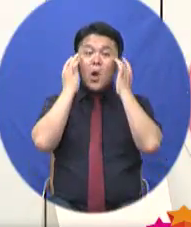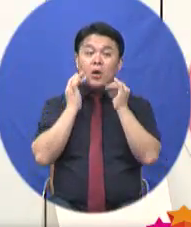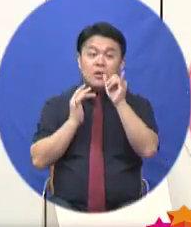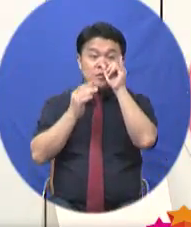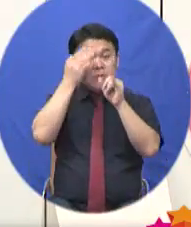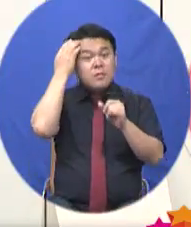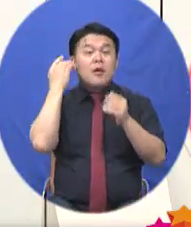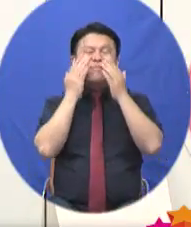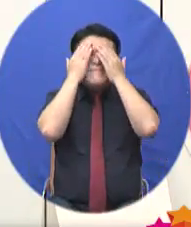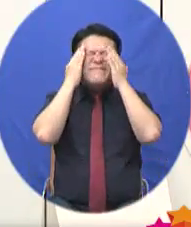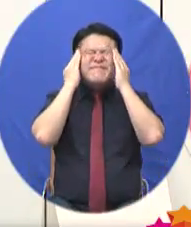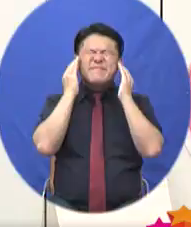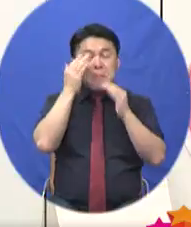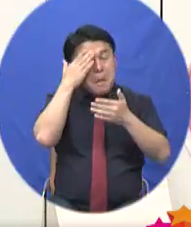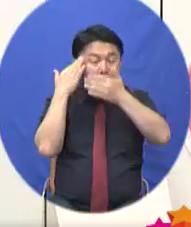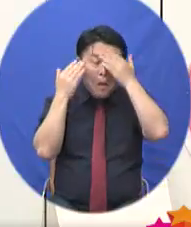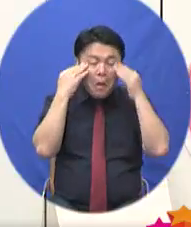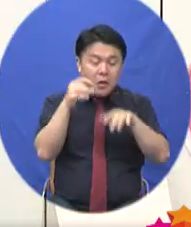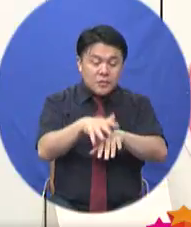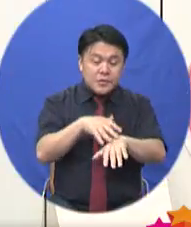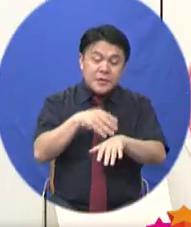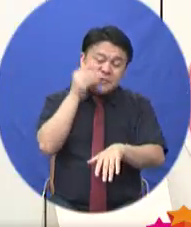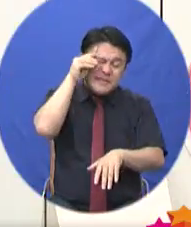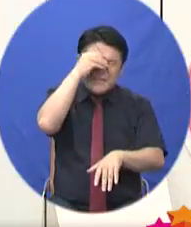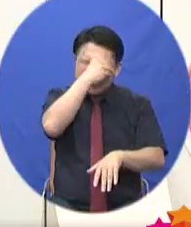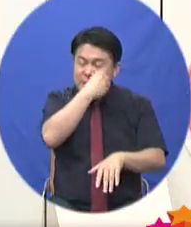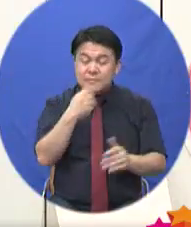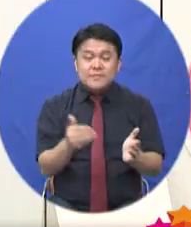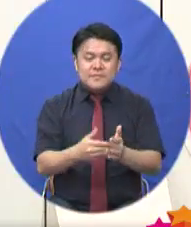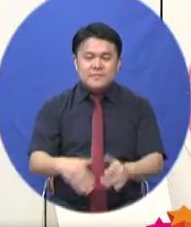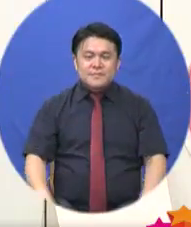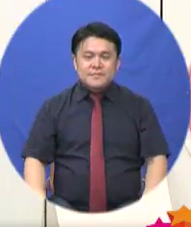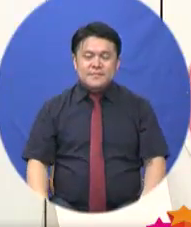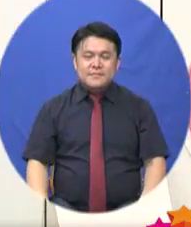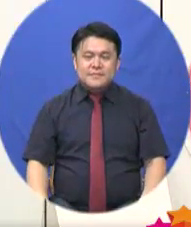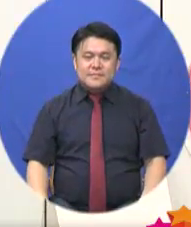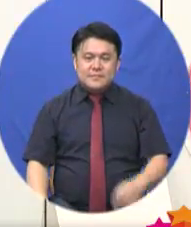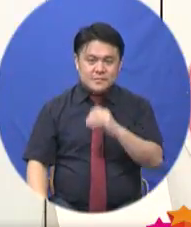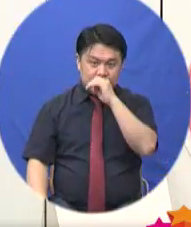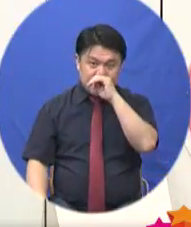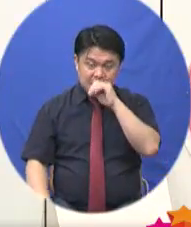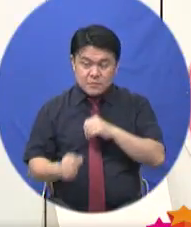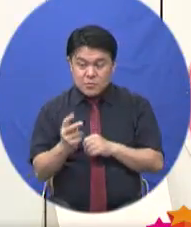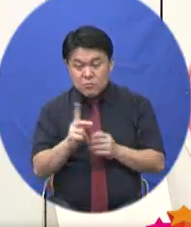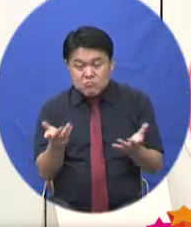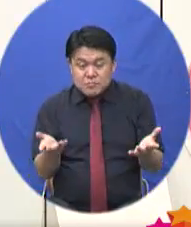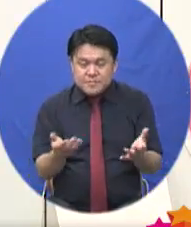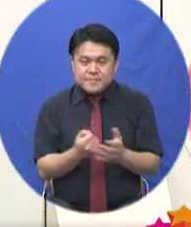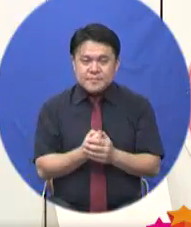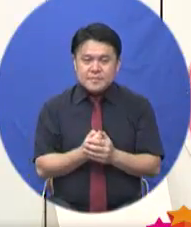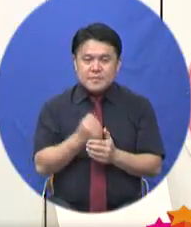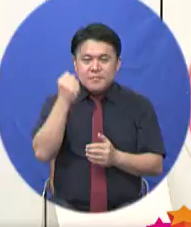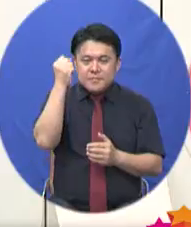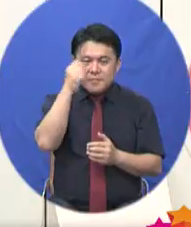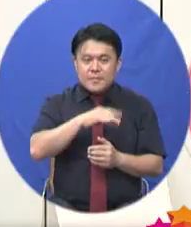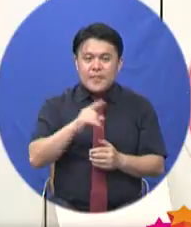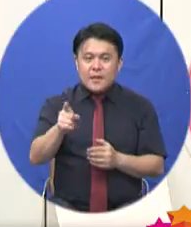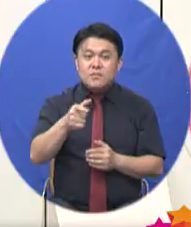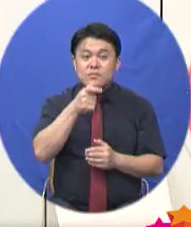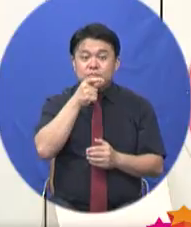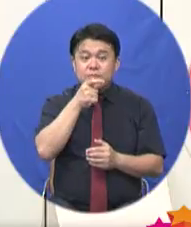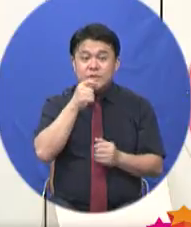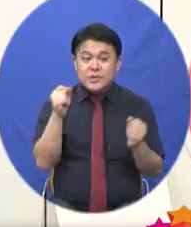뭐 씻고 소로로도 씻고 수건으로도 씻고 그러면 되는 거죠. 뭐. 네. 피서가 또 따로 있어요. 아. 손을 가다